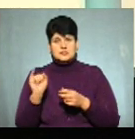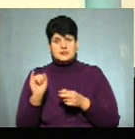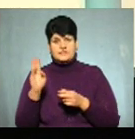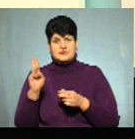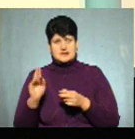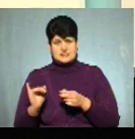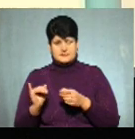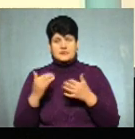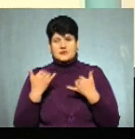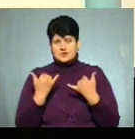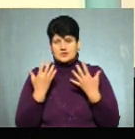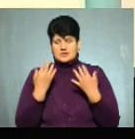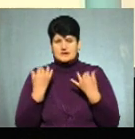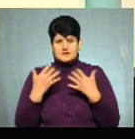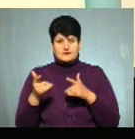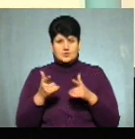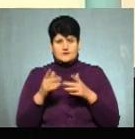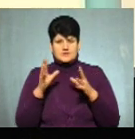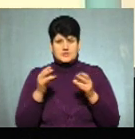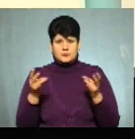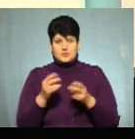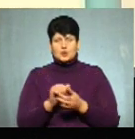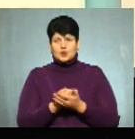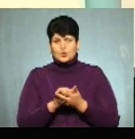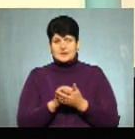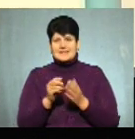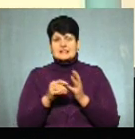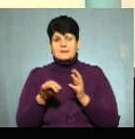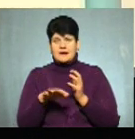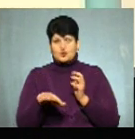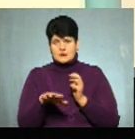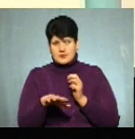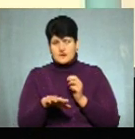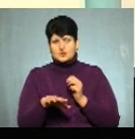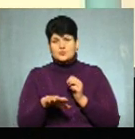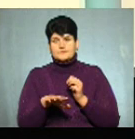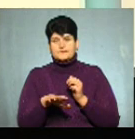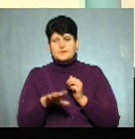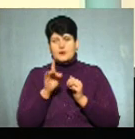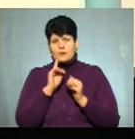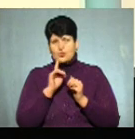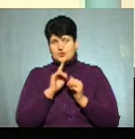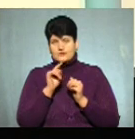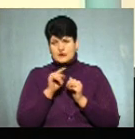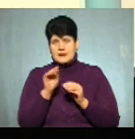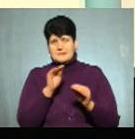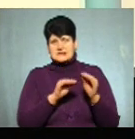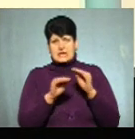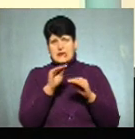управлінням вже виготовлено всі необхідні документи на земельну ділянку. Поки що воно там